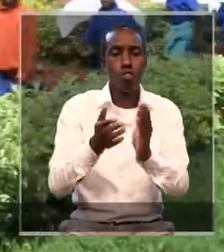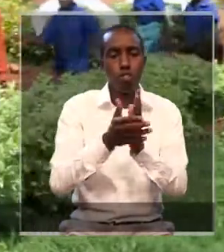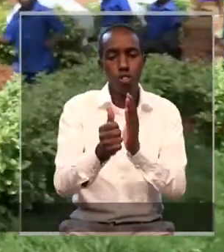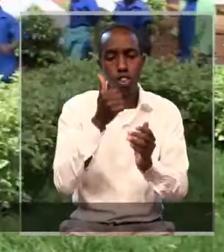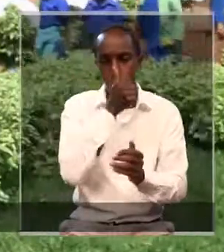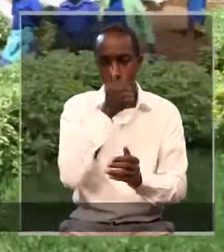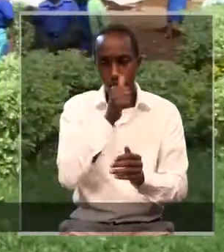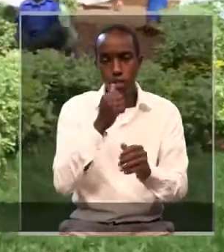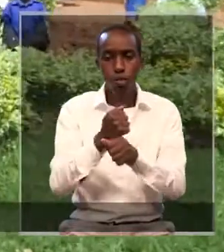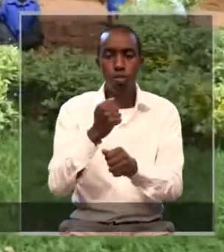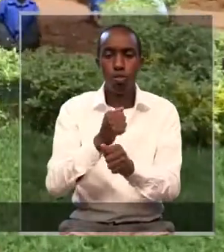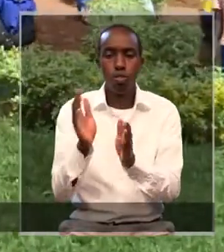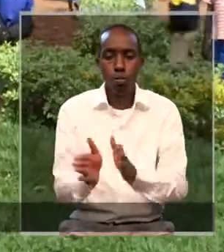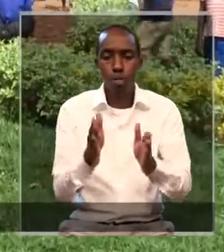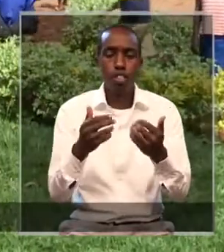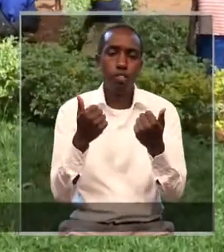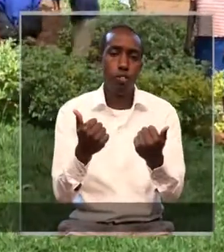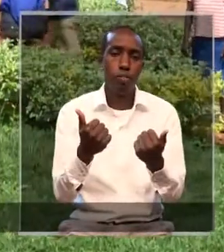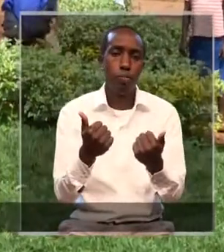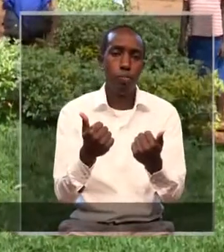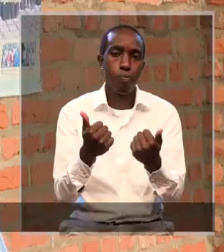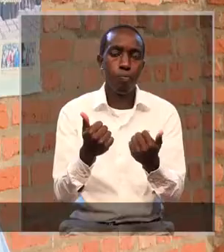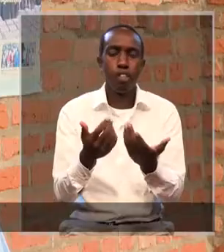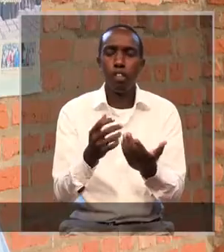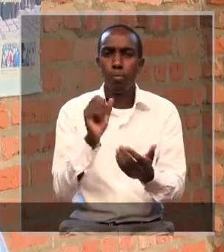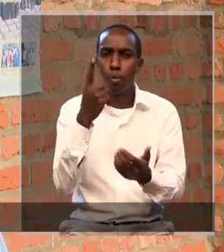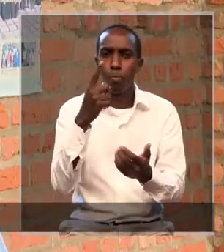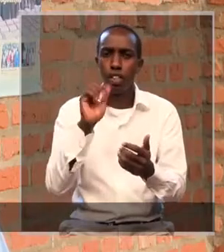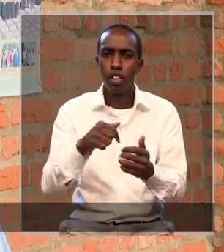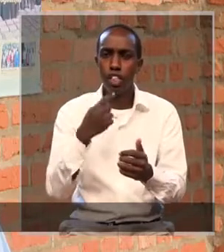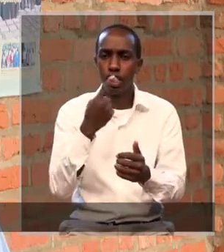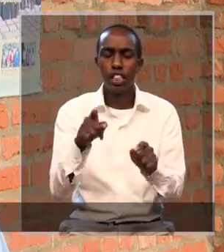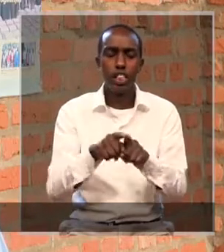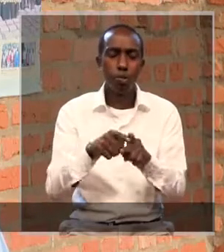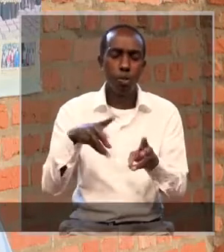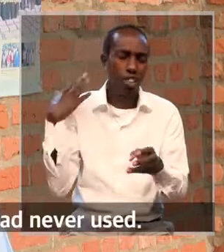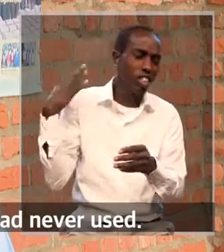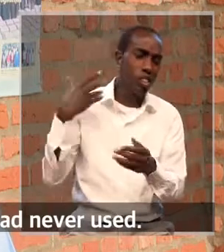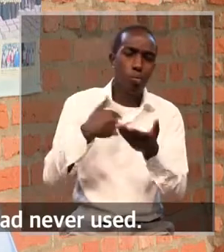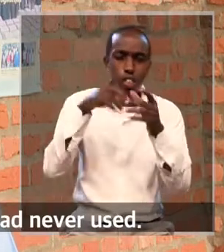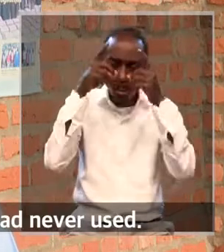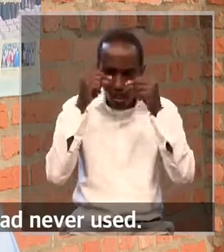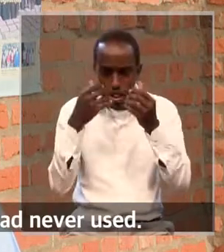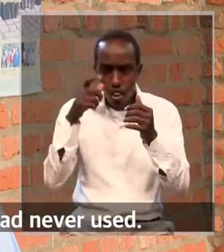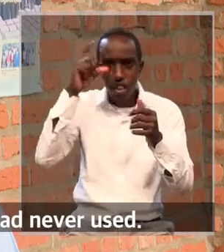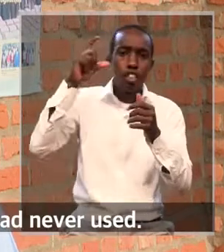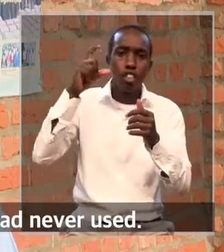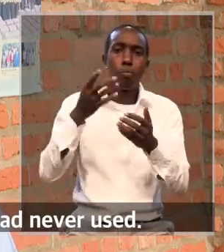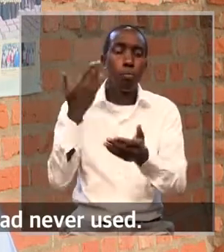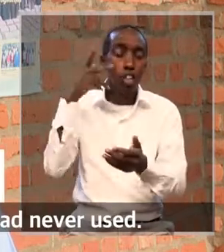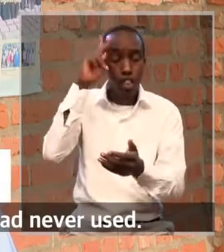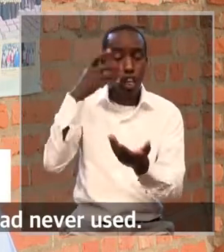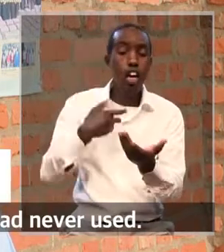imiyoborere bakora igenamigambi rinoza nabanza kuba ko bameze nk'abadukangura twari twifitemo